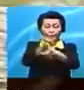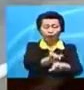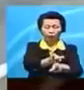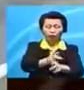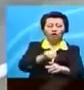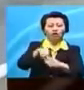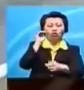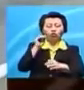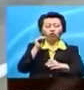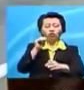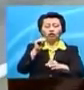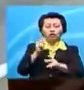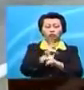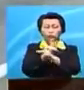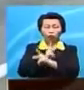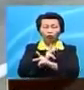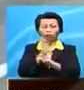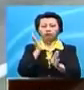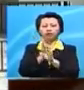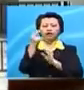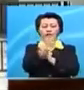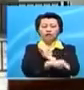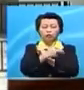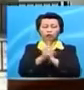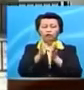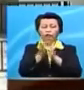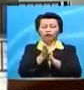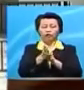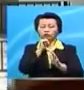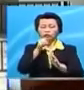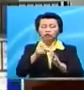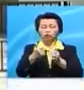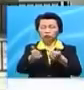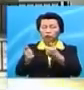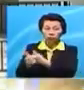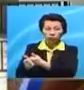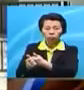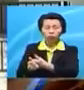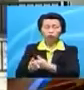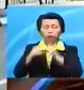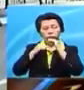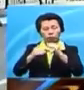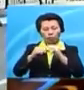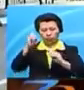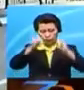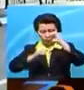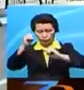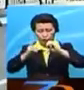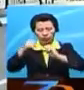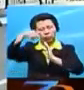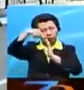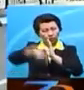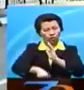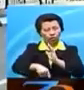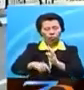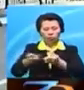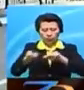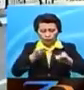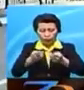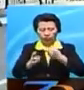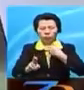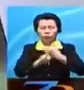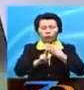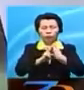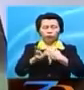luar pengawasan Bank Negara yang menjadikannya tidak tertakluk kepada tahap pemantauan terperinci pengurusan